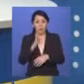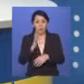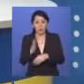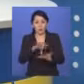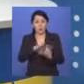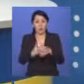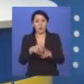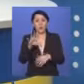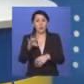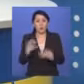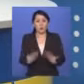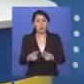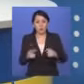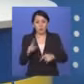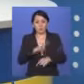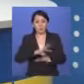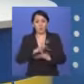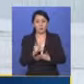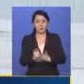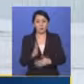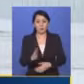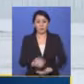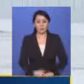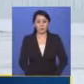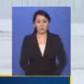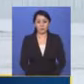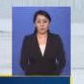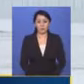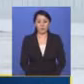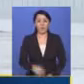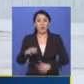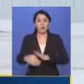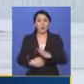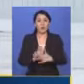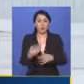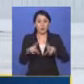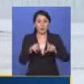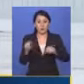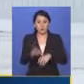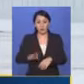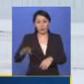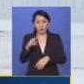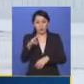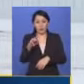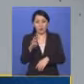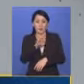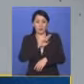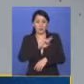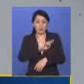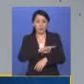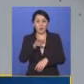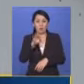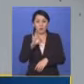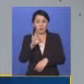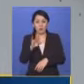болады. Ауылдың 500 тұрғыны жұмыспен қамтылады. Жаңа нысанның жұмысын облыс әкімі Құмар Ақсақалов барып көрді.